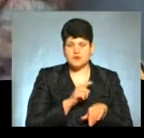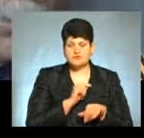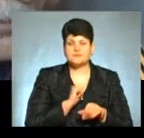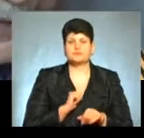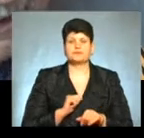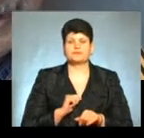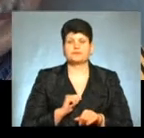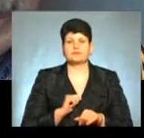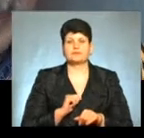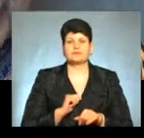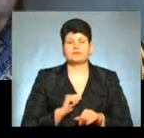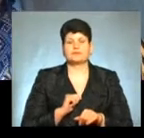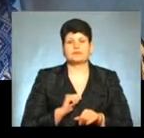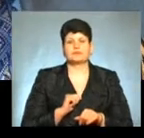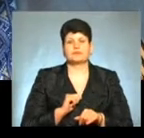О.